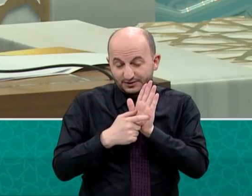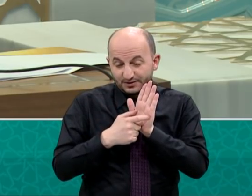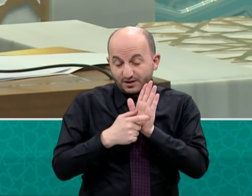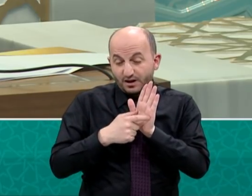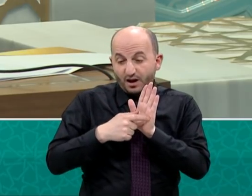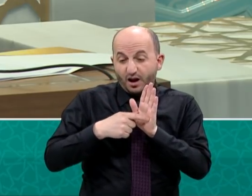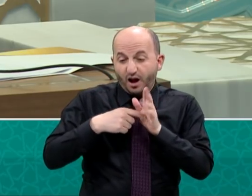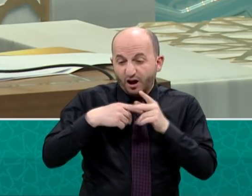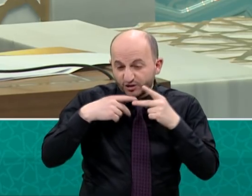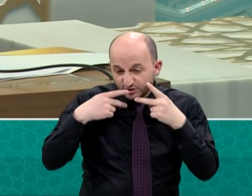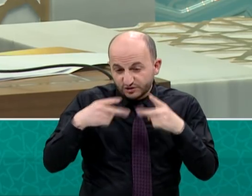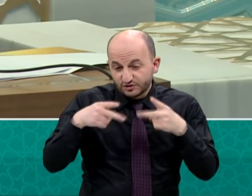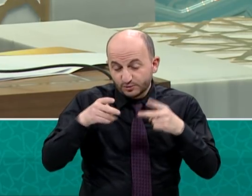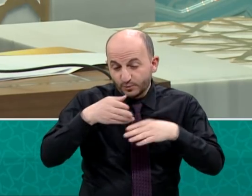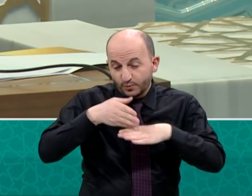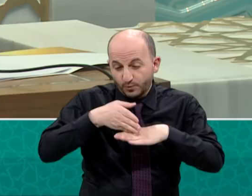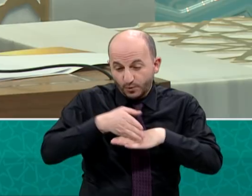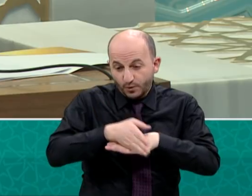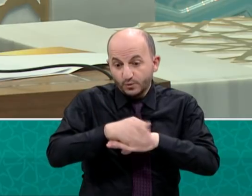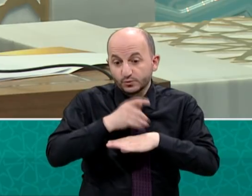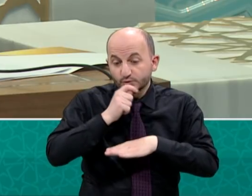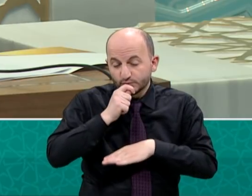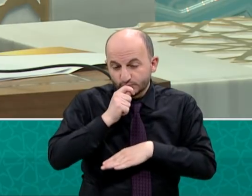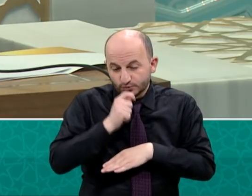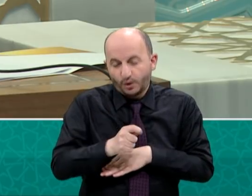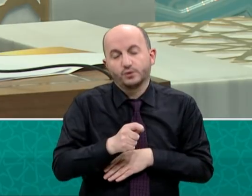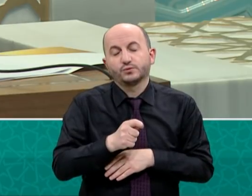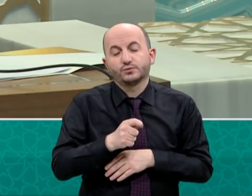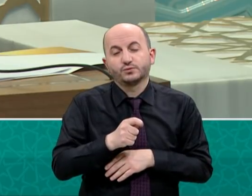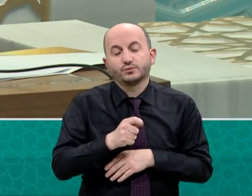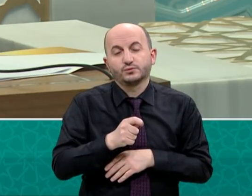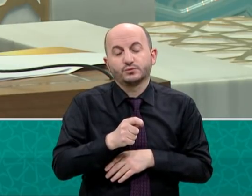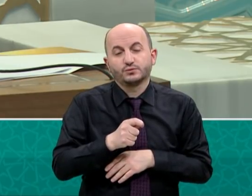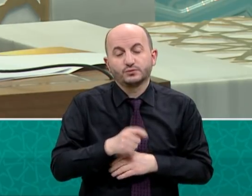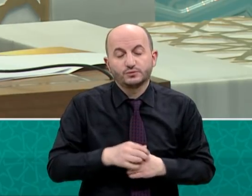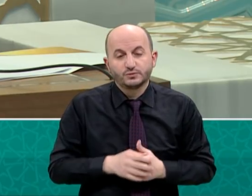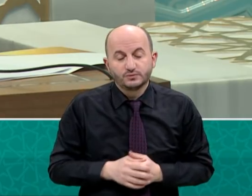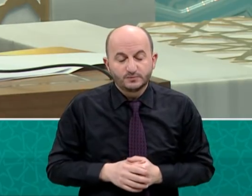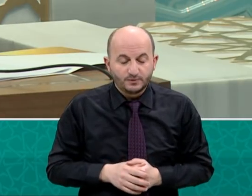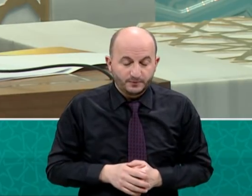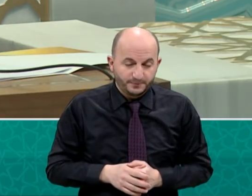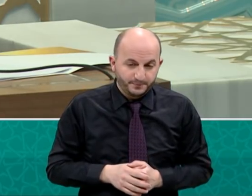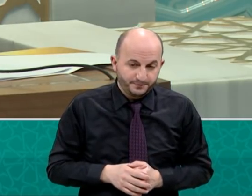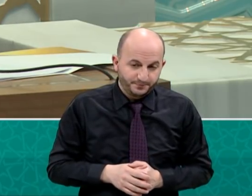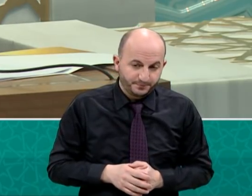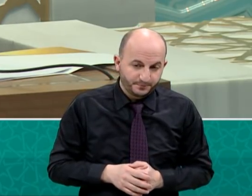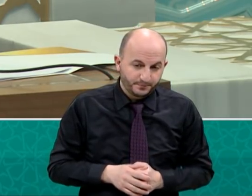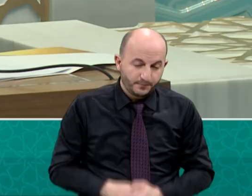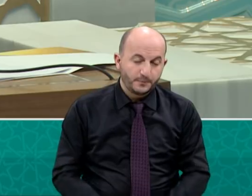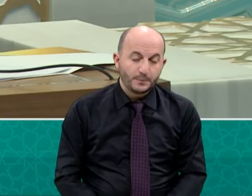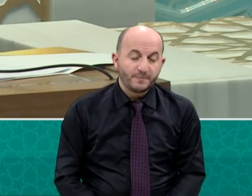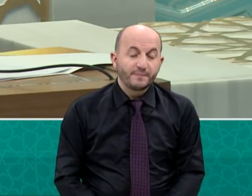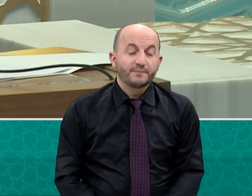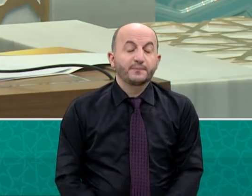tanımladığını, yani doğru söz kelimesi üzerinden tanımladığını dikkate alırsak, ki